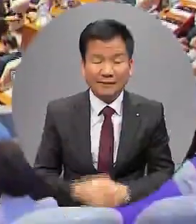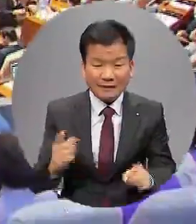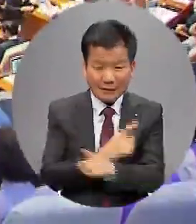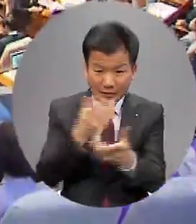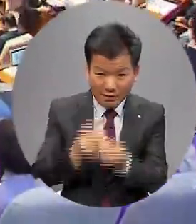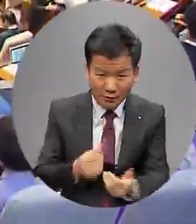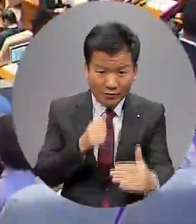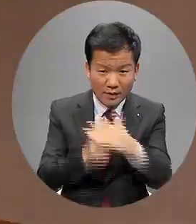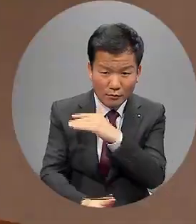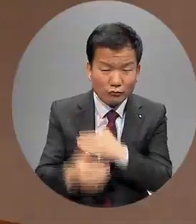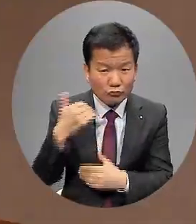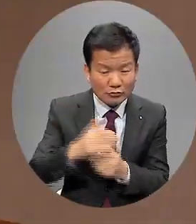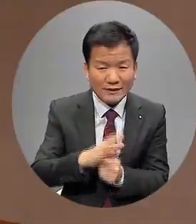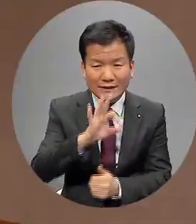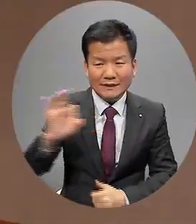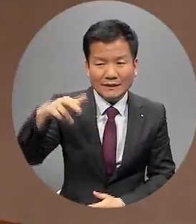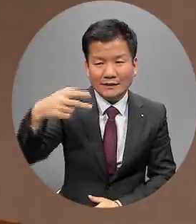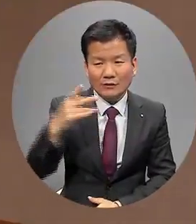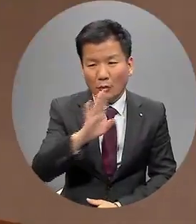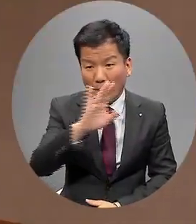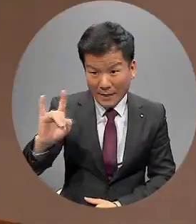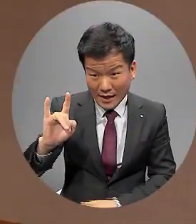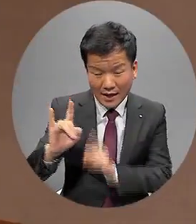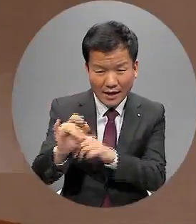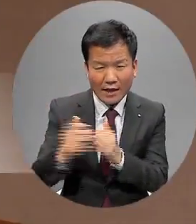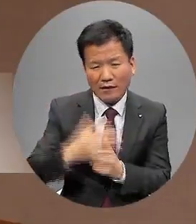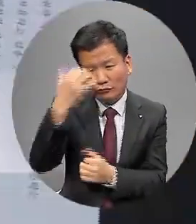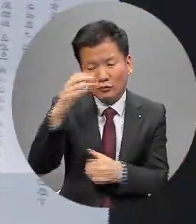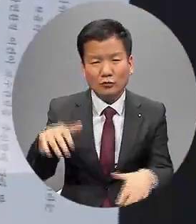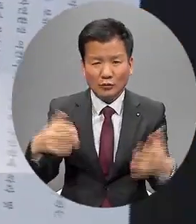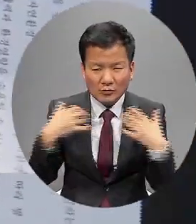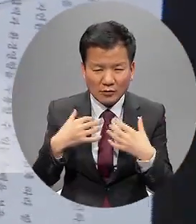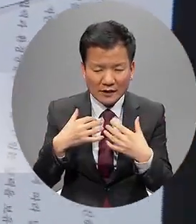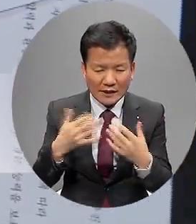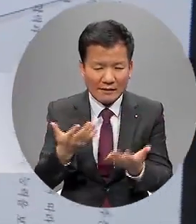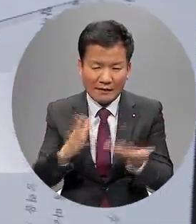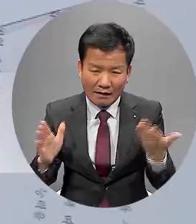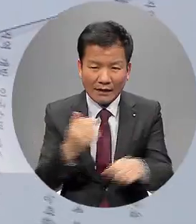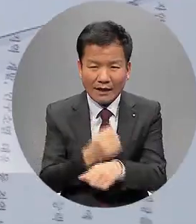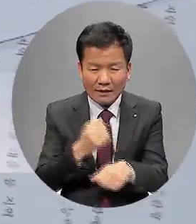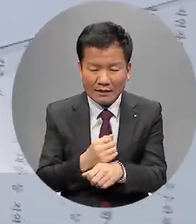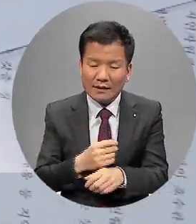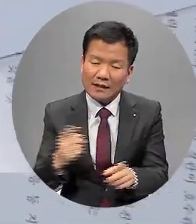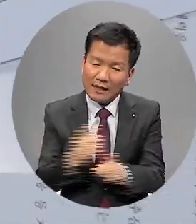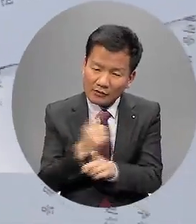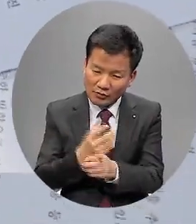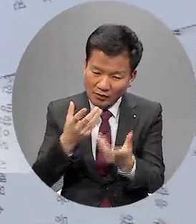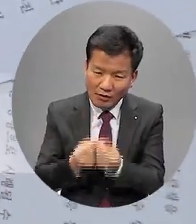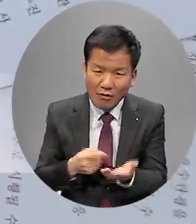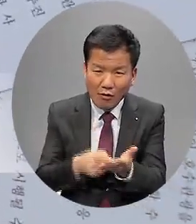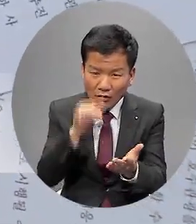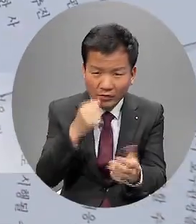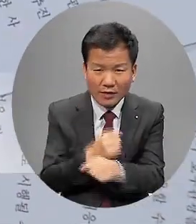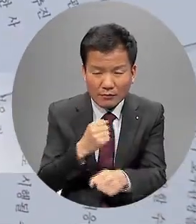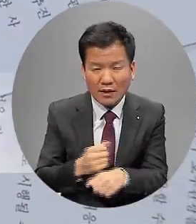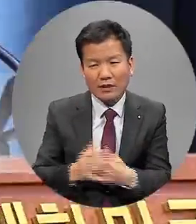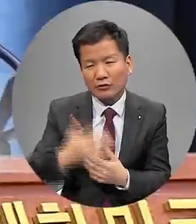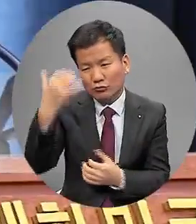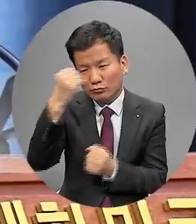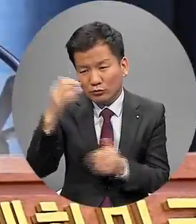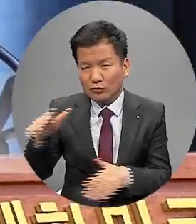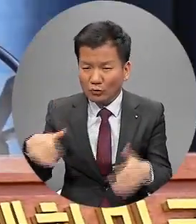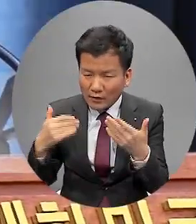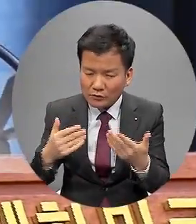대표 발리 주자 중 하나였던 이종배 국회의원이 충청북 도안과 차이가 있는 자체 개정안을 먼저 내면서 정작 충북